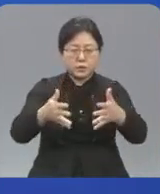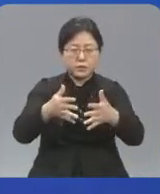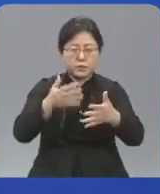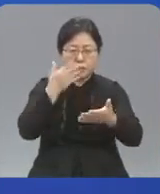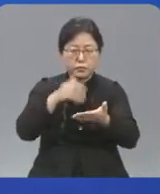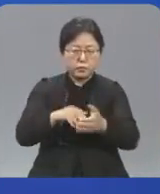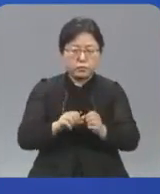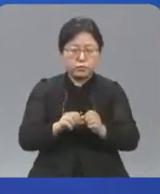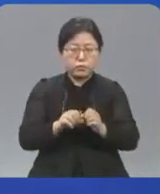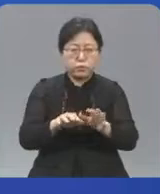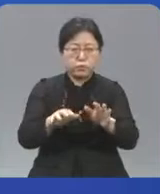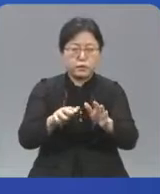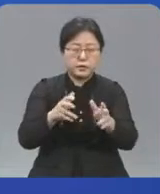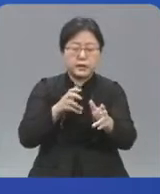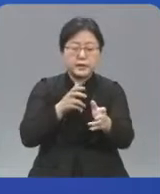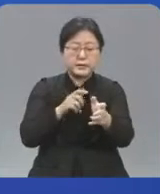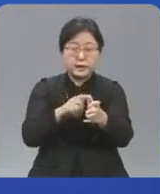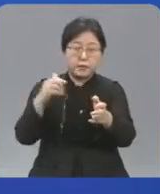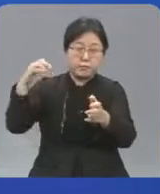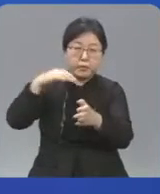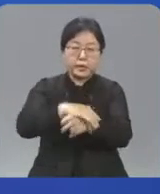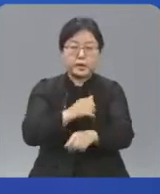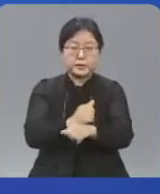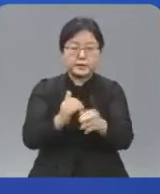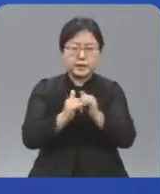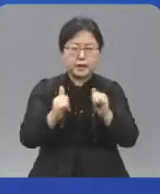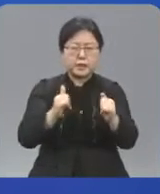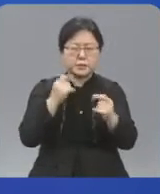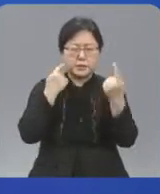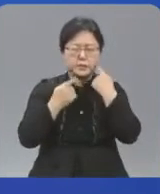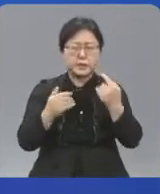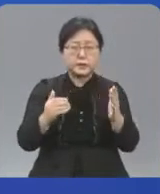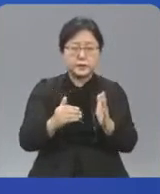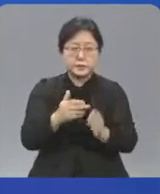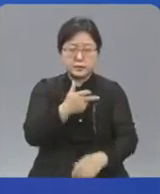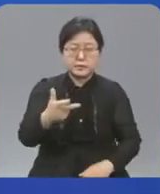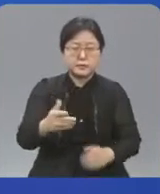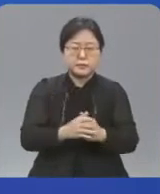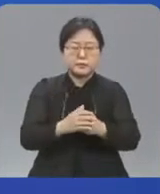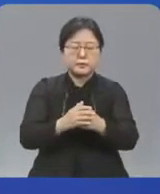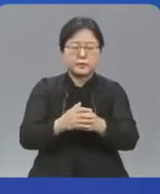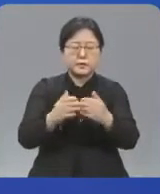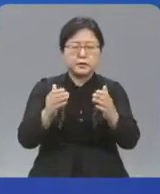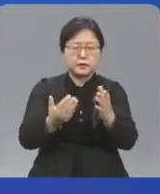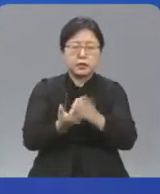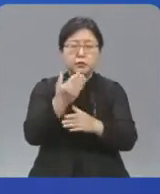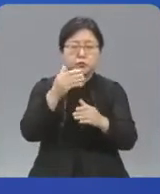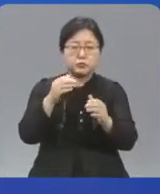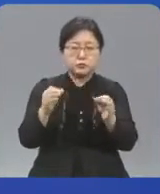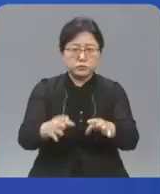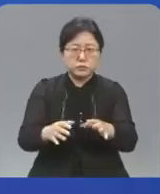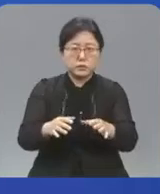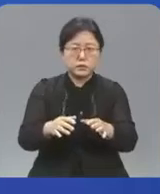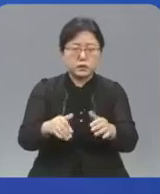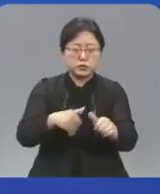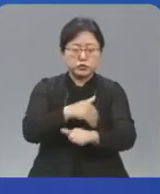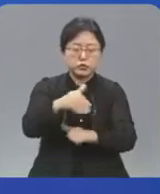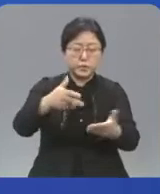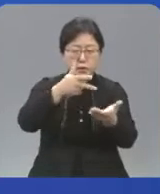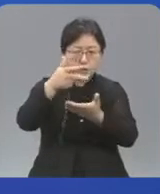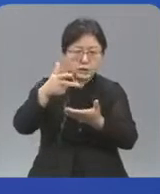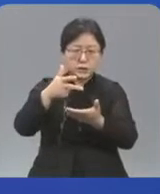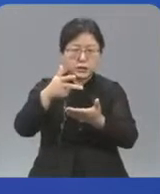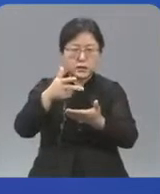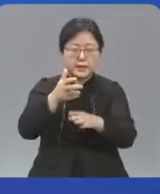잔해가 순식간에 옆을 지나던 차량을 덮치면서 인명피해가 컸습니다. 아찔했던 사고의 순간은 당시 인근